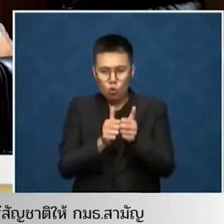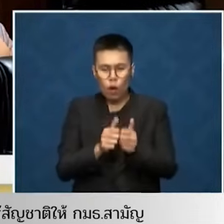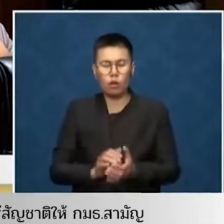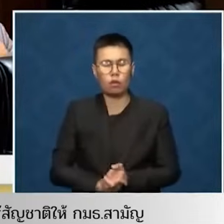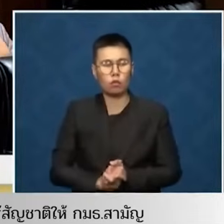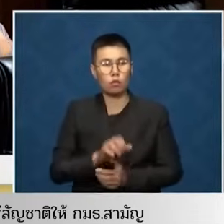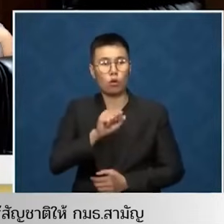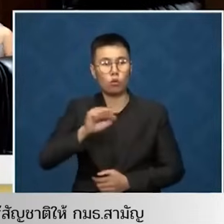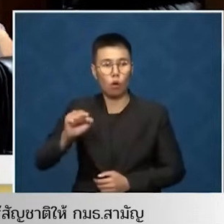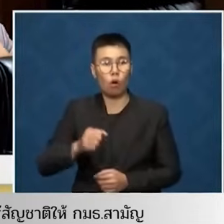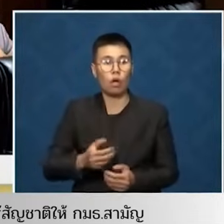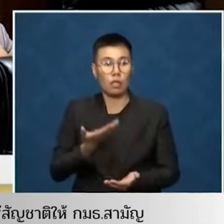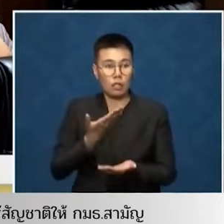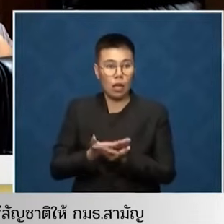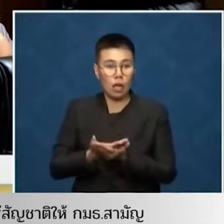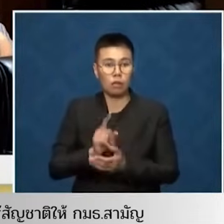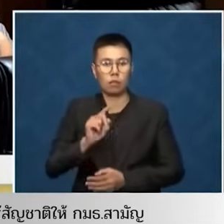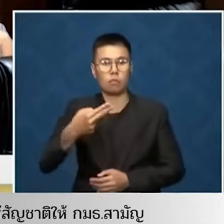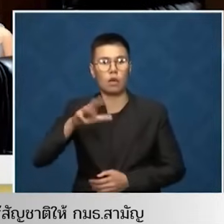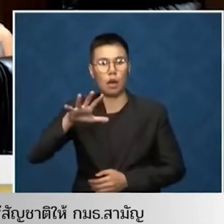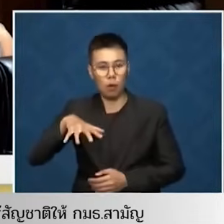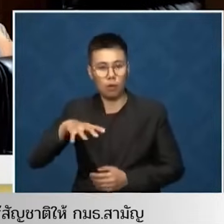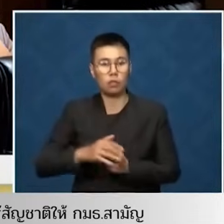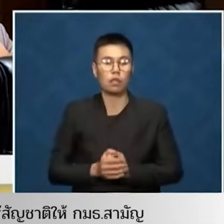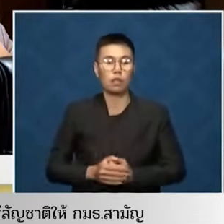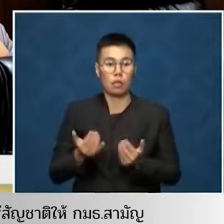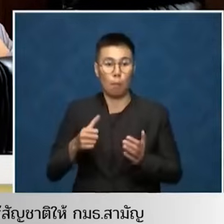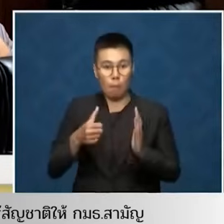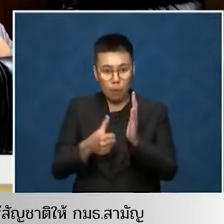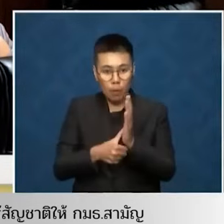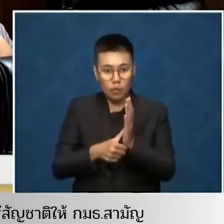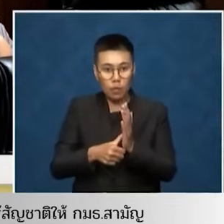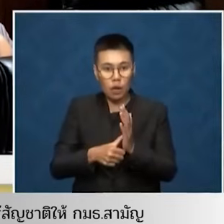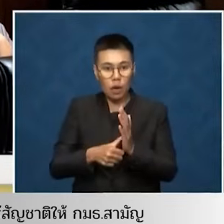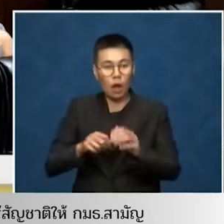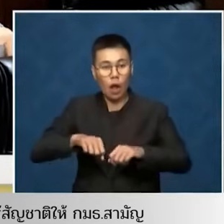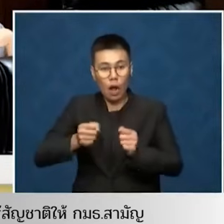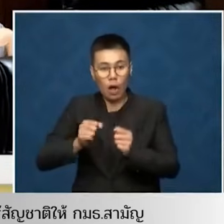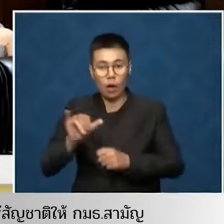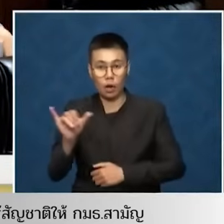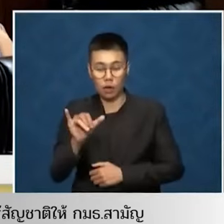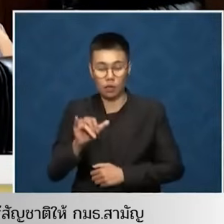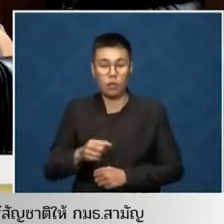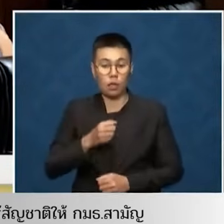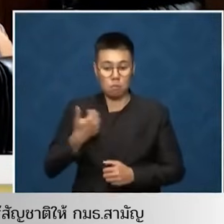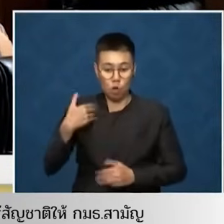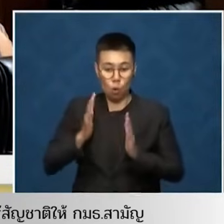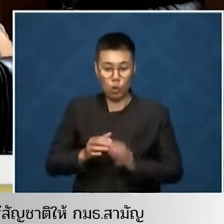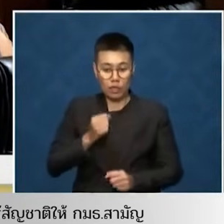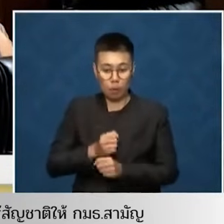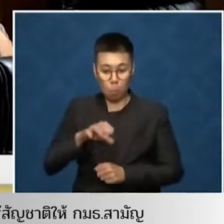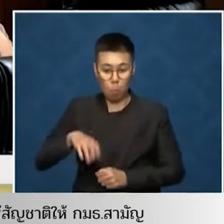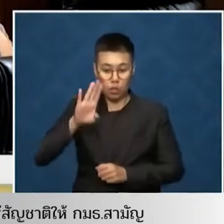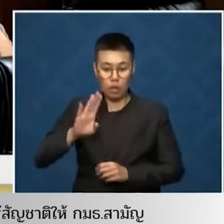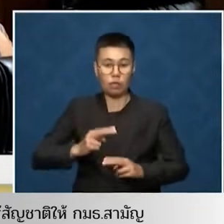รรับเงินเดือนเริ่มต้นที่ 15,000 บาทยังไม่หักภาษีในภาคเอกชนหลายคนทำงานมาเป็น10ปีฐานเ